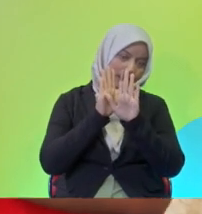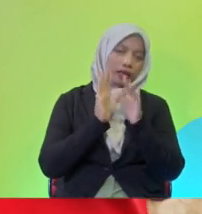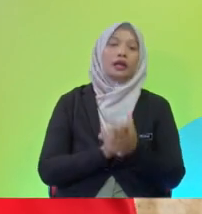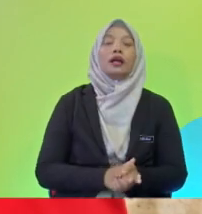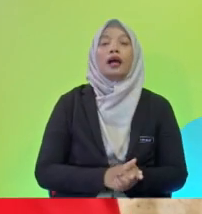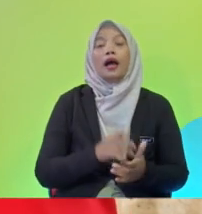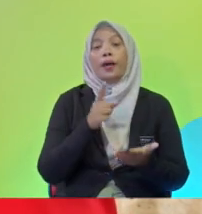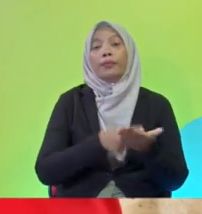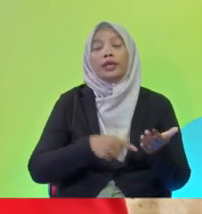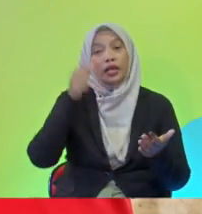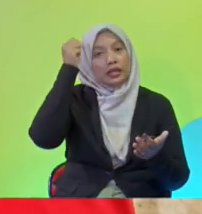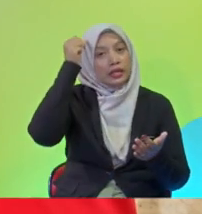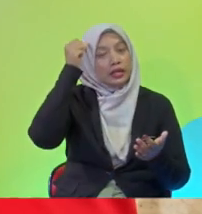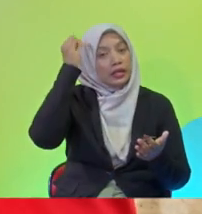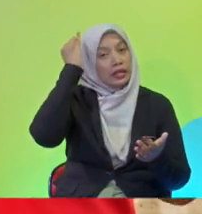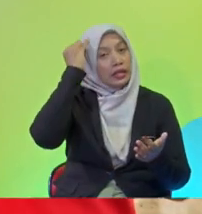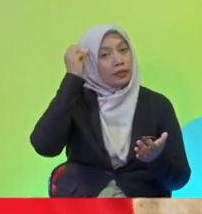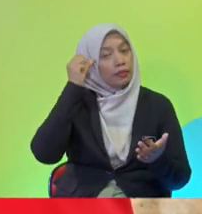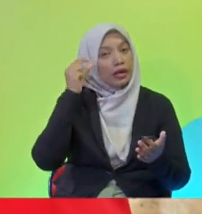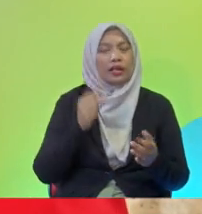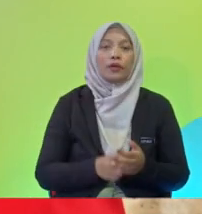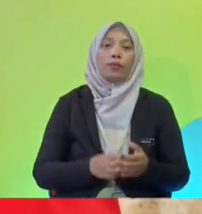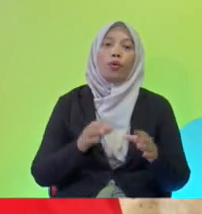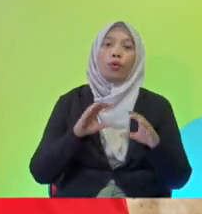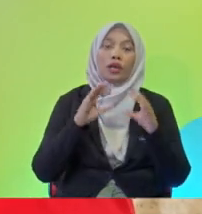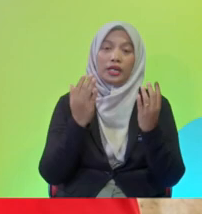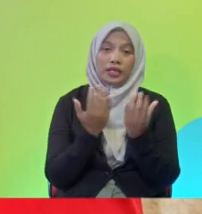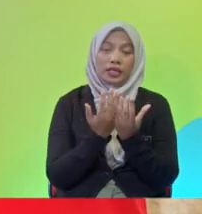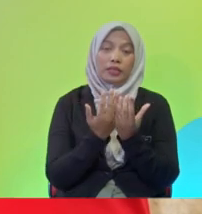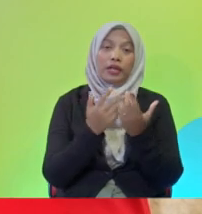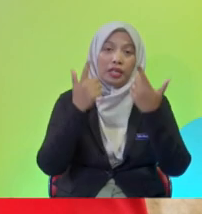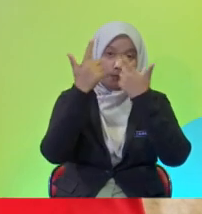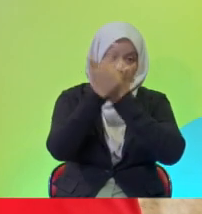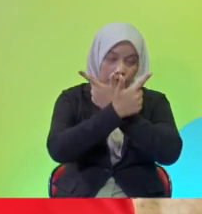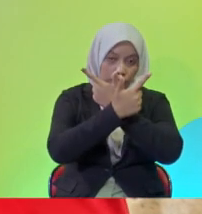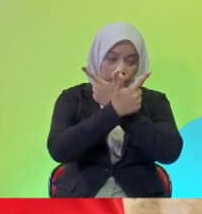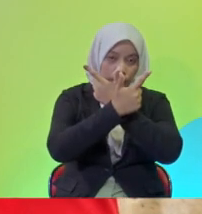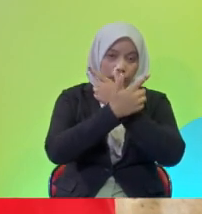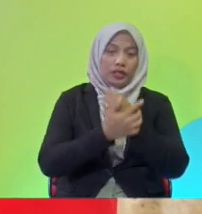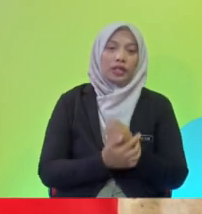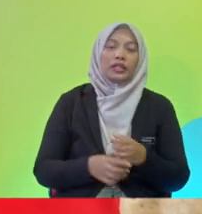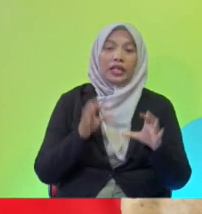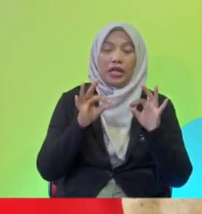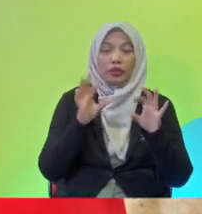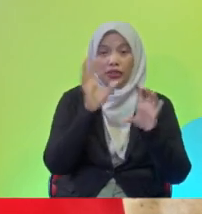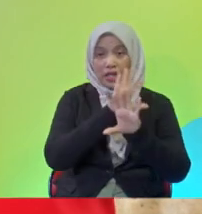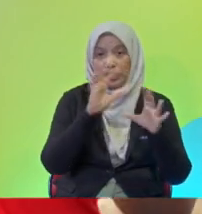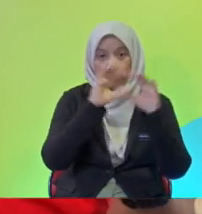tadi, betul lah jawapan dia. Dia menggunakan bola sebagai perisai. Jadi contoh pada orang yang tak ada bola, dia hanya boleh mengelak sahaja.